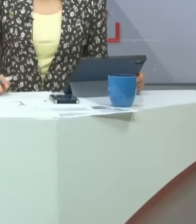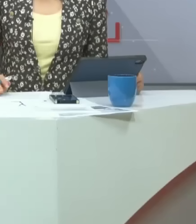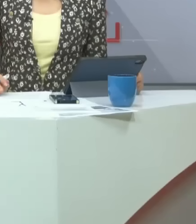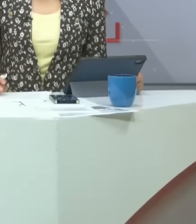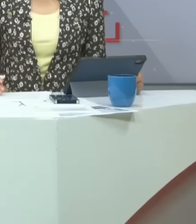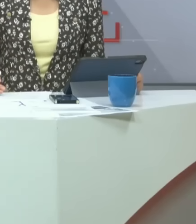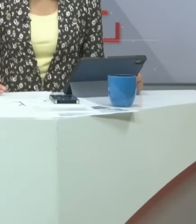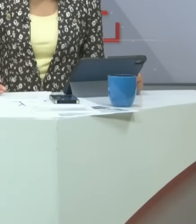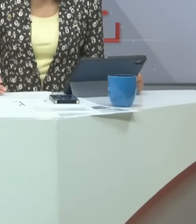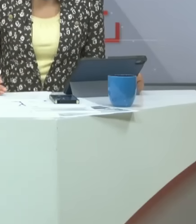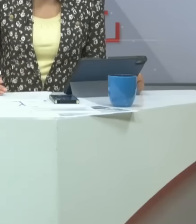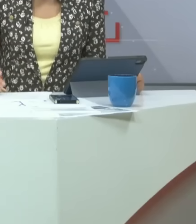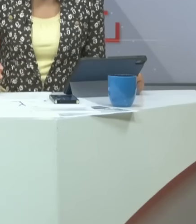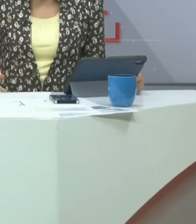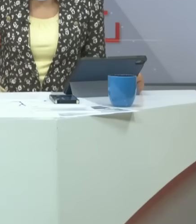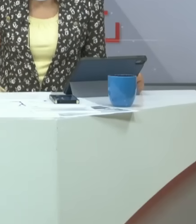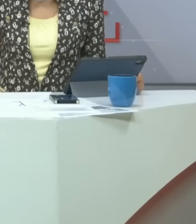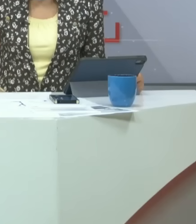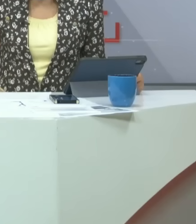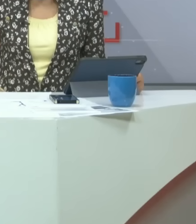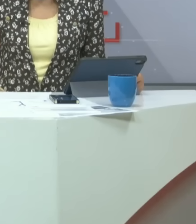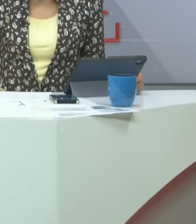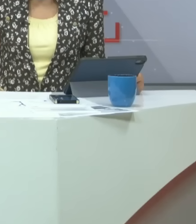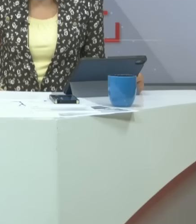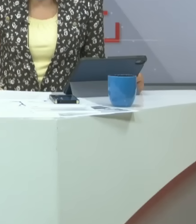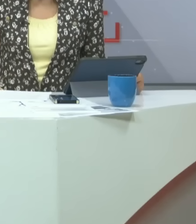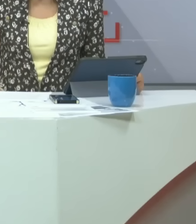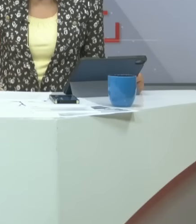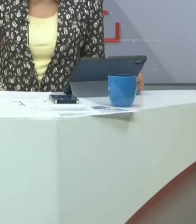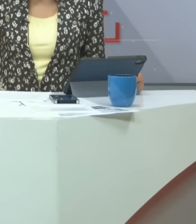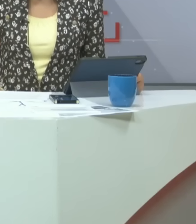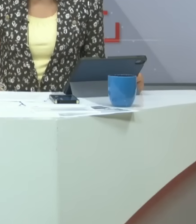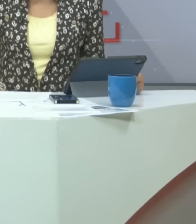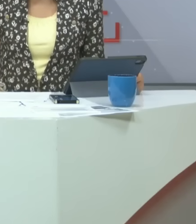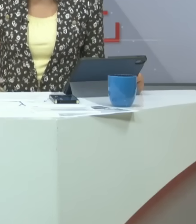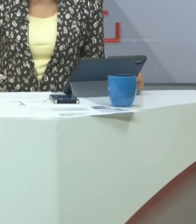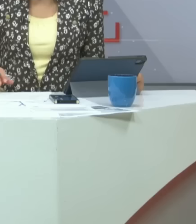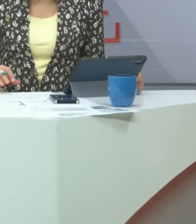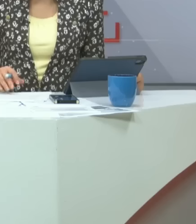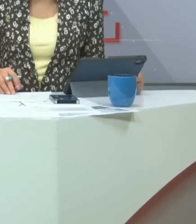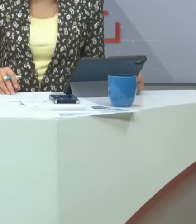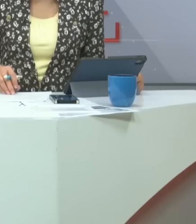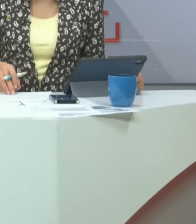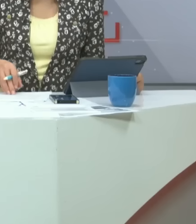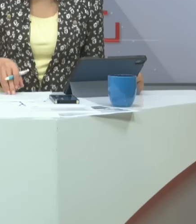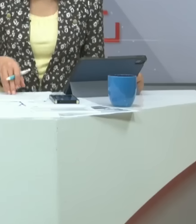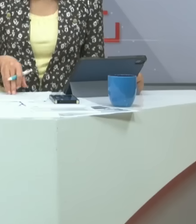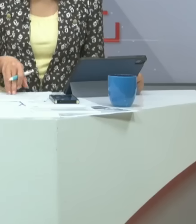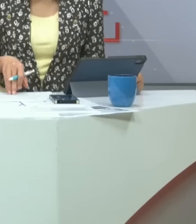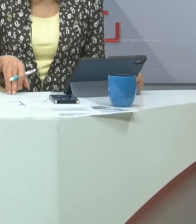ก่อนที่จะไปต่ออีกข่าวนึงนะคะตอนนี้เนี่ยโหวตกันไปนะคะขานชื่อกันไปถึงลำดับ